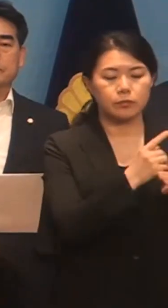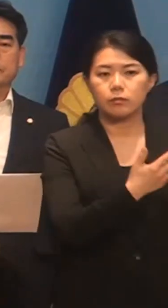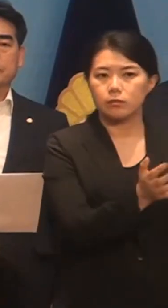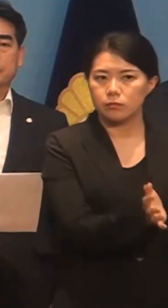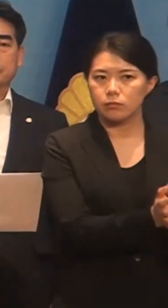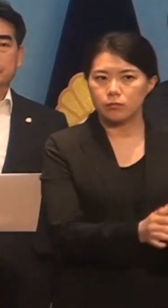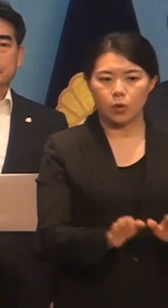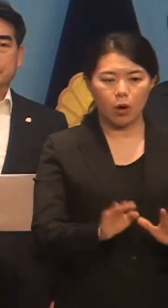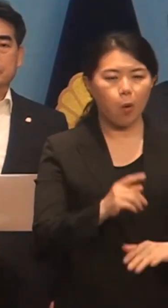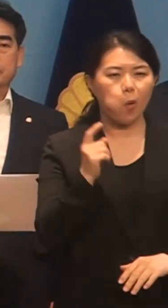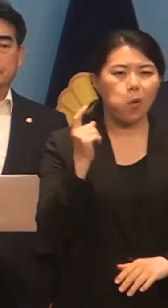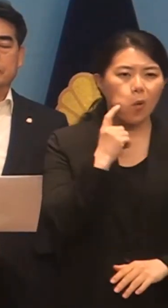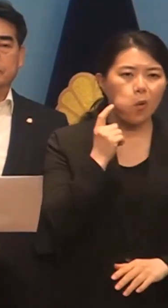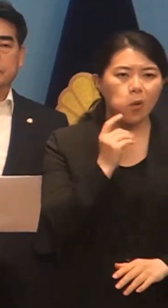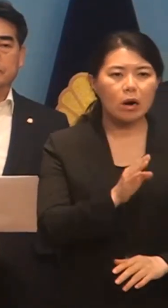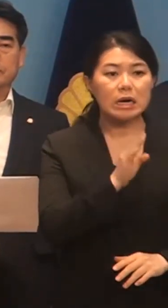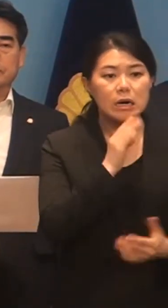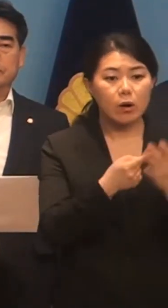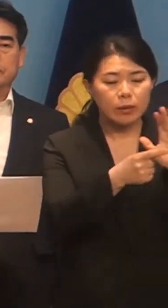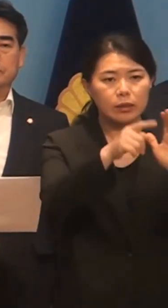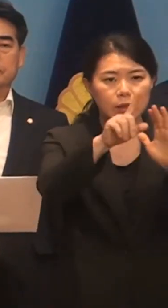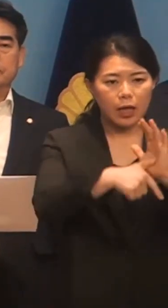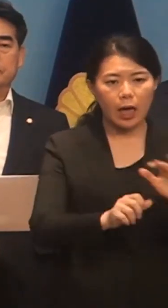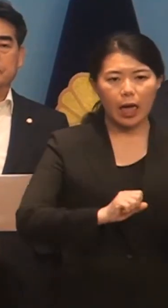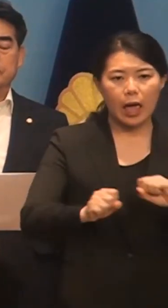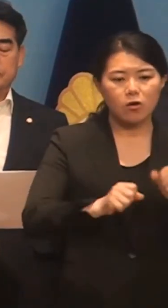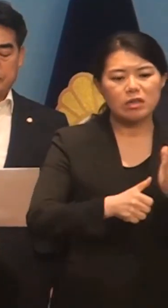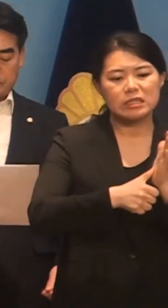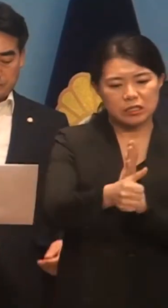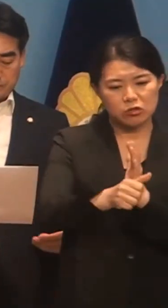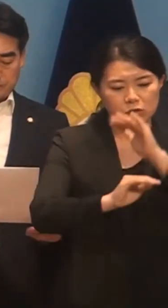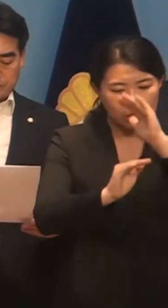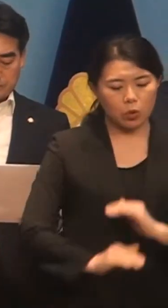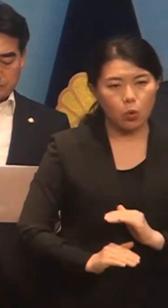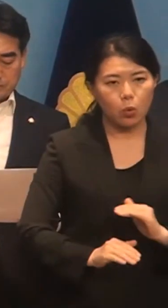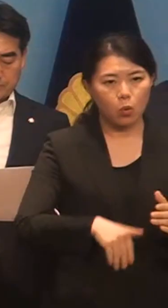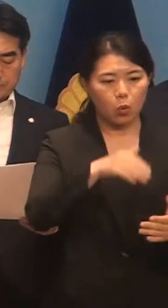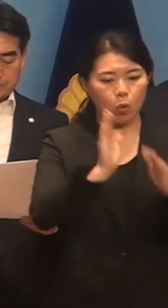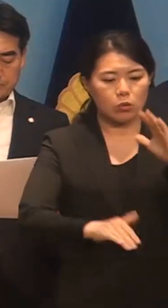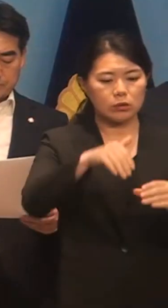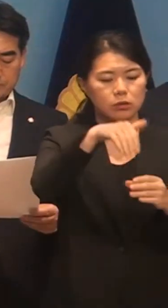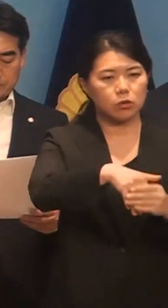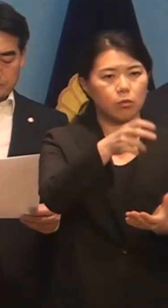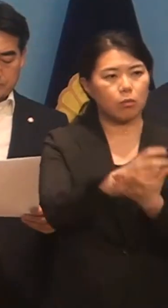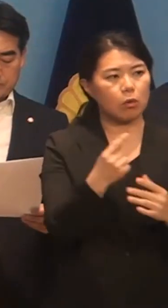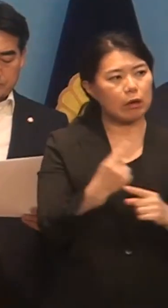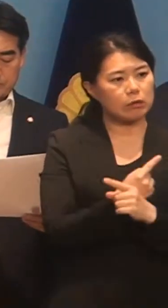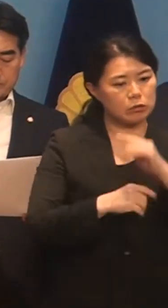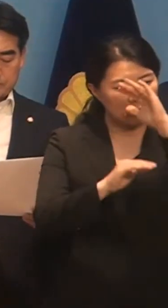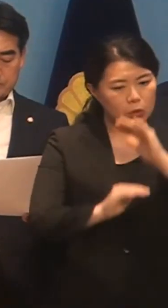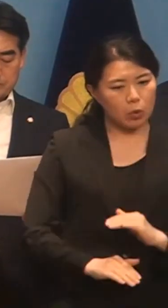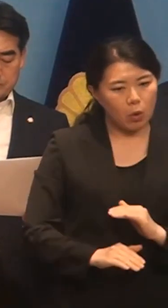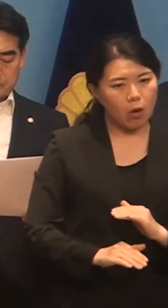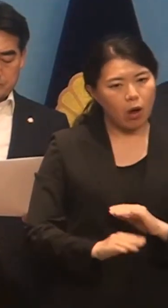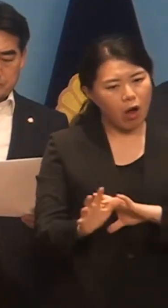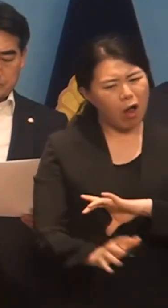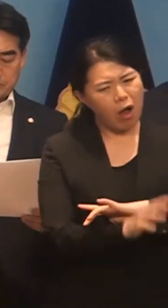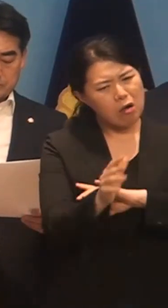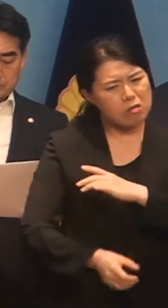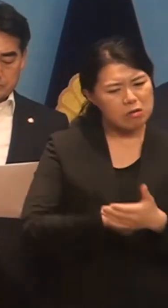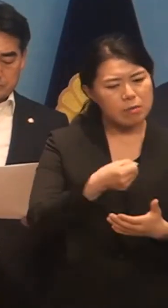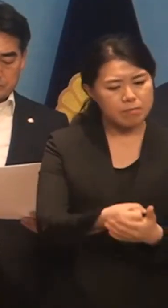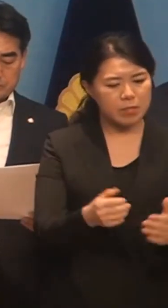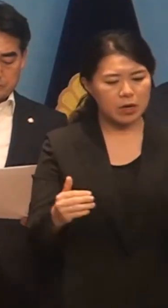더불어민주당은 허위사실 공표죄에서 행위를 삭제하는 내용의 공직선거법 개정안을 날치기